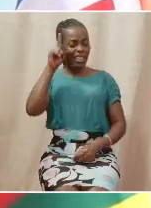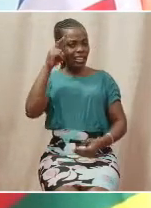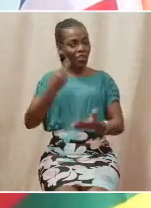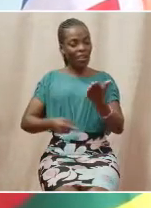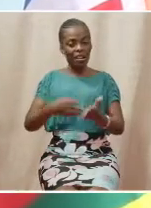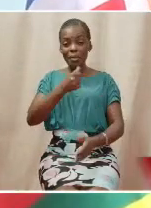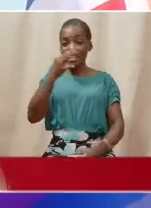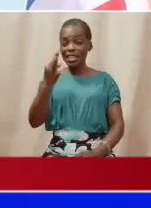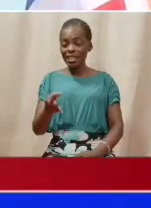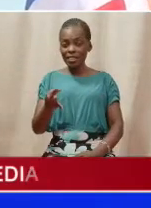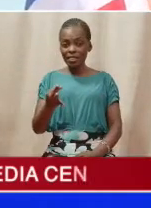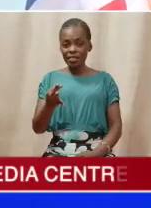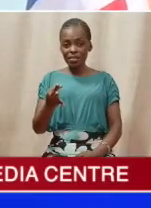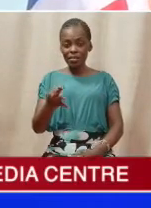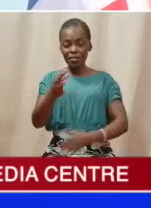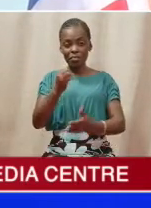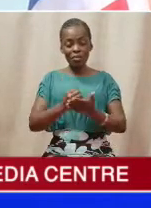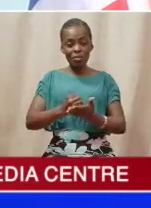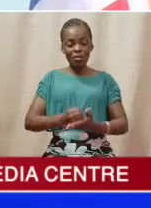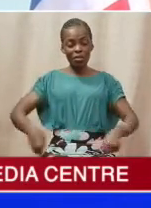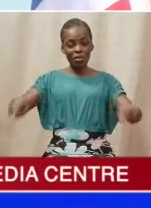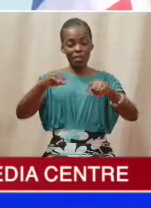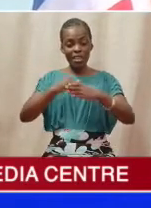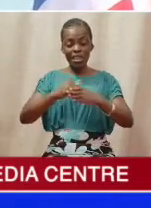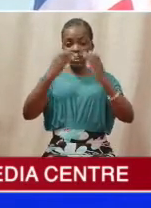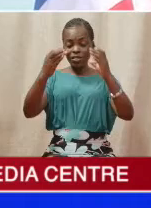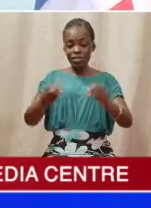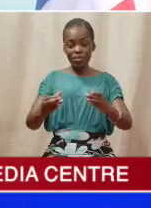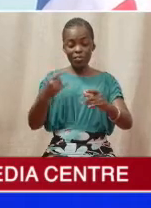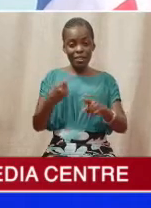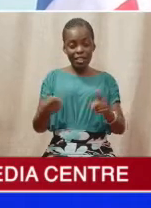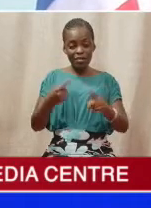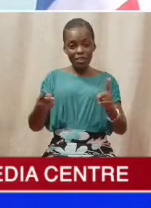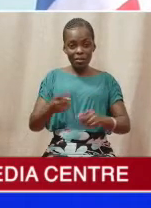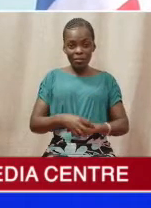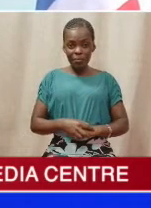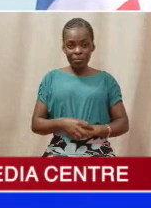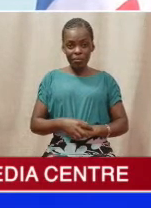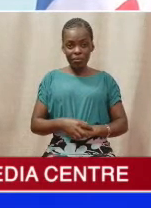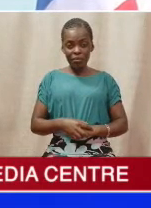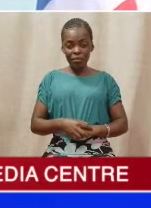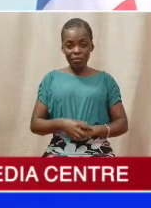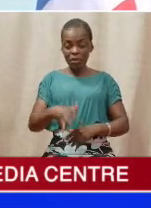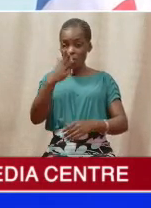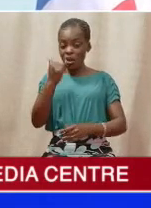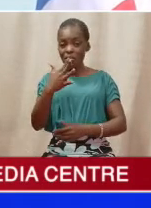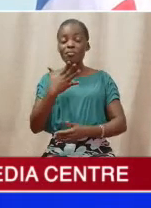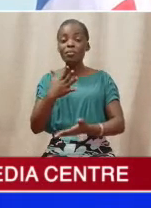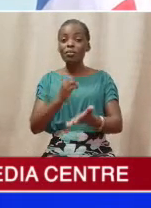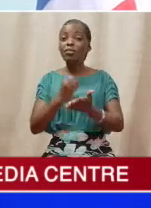kintu kirungi kubanga ffenna tuli mu bibiina eby'enjawulo kubw'ensonga nti